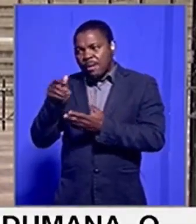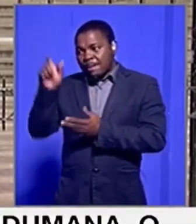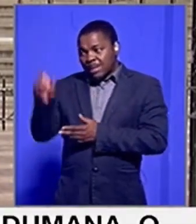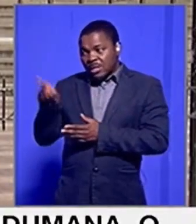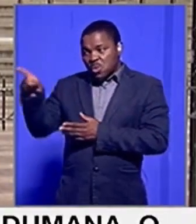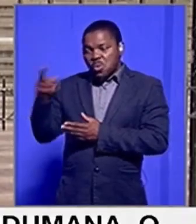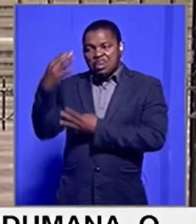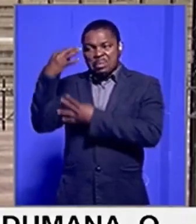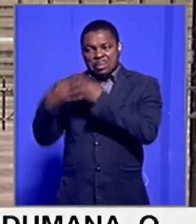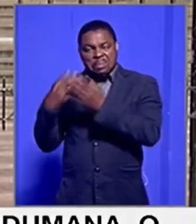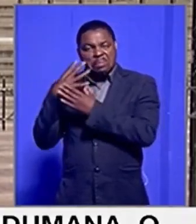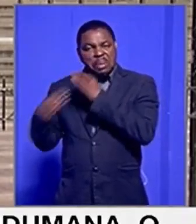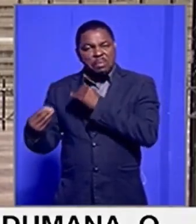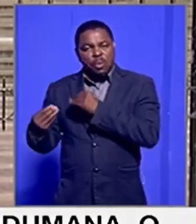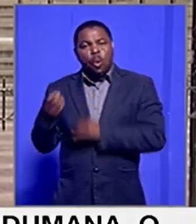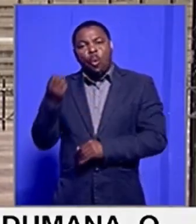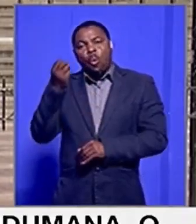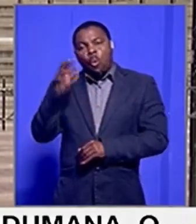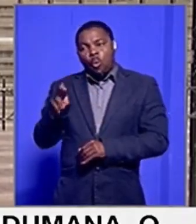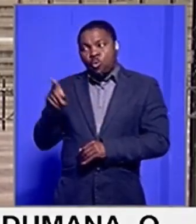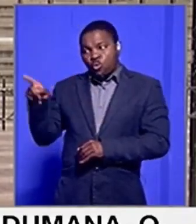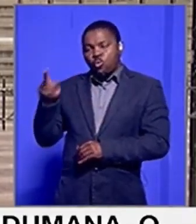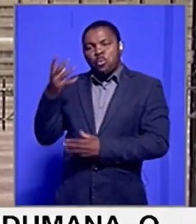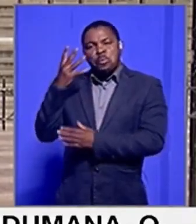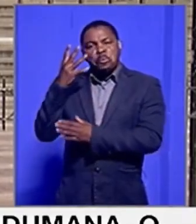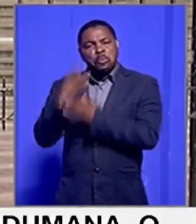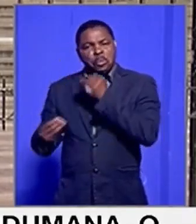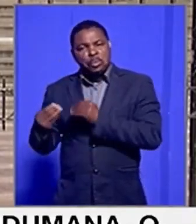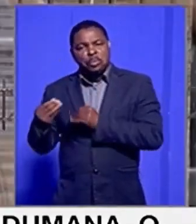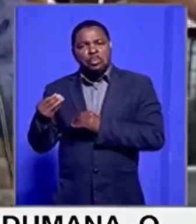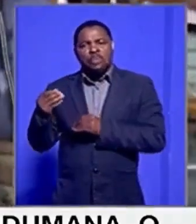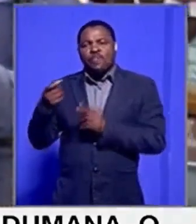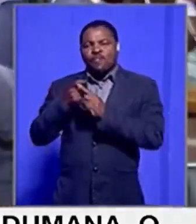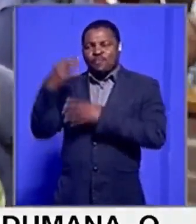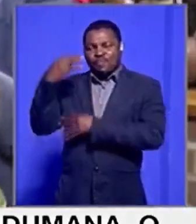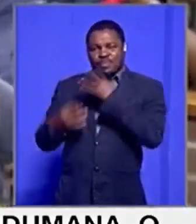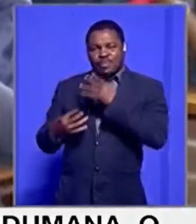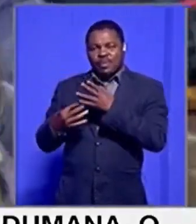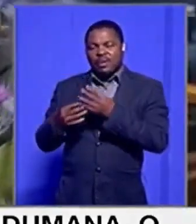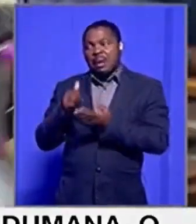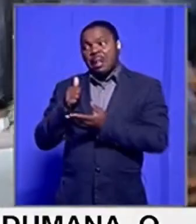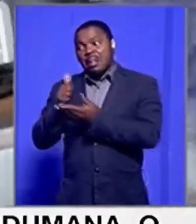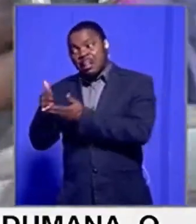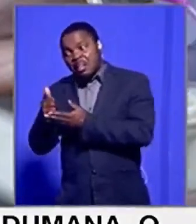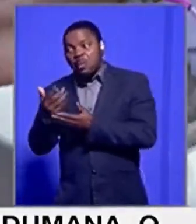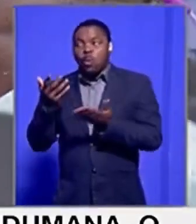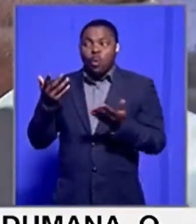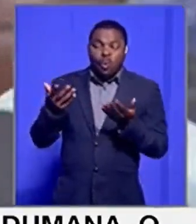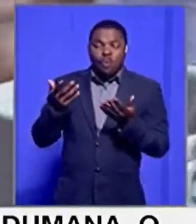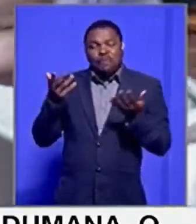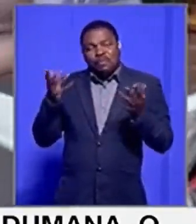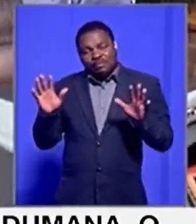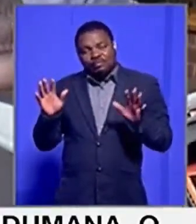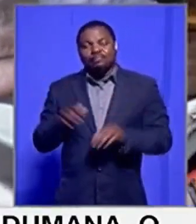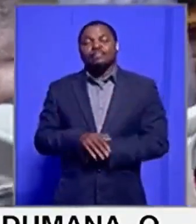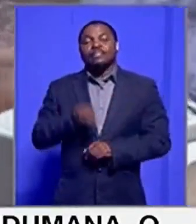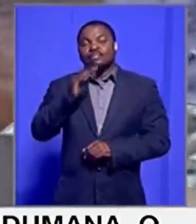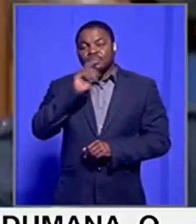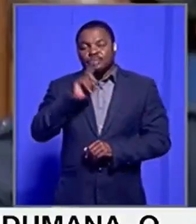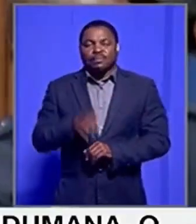tjhankaneng kapa o ile wa thoba tjhankaneng ntle le molao, o ile wa thusuwa kapa ka mokgwa o jwang, ke mo e leng